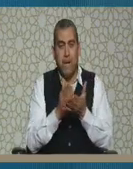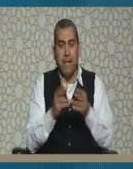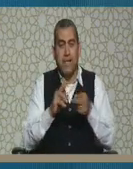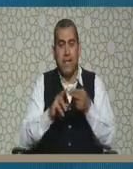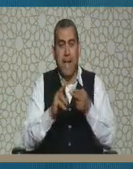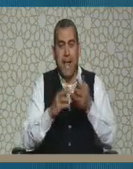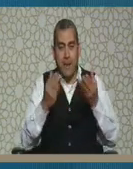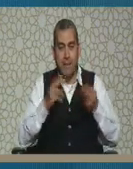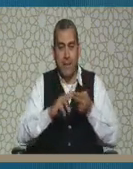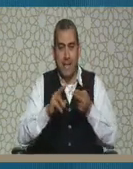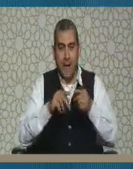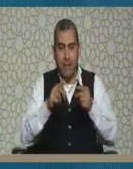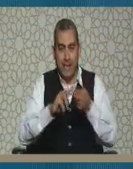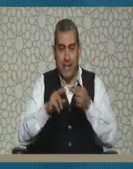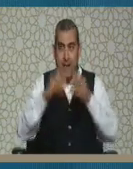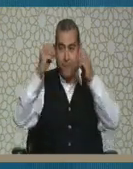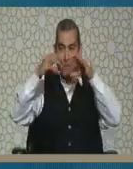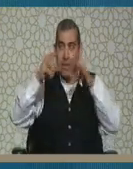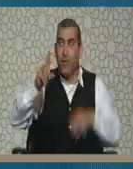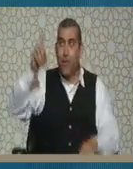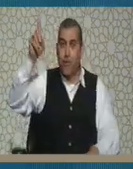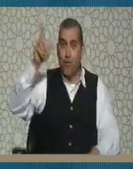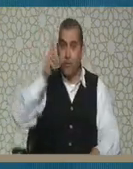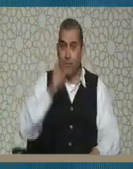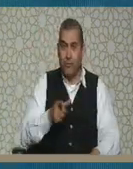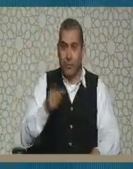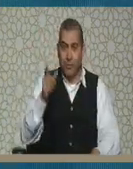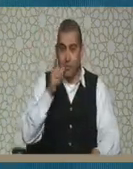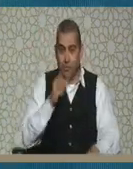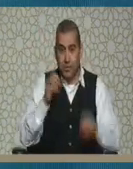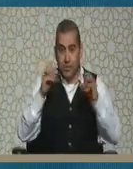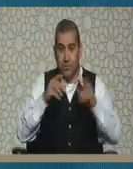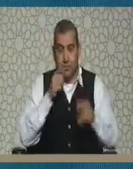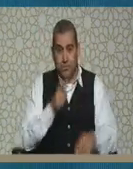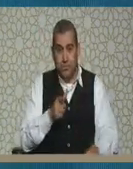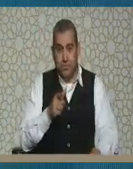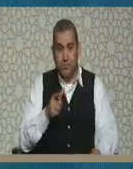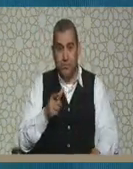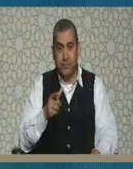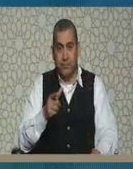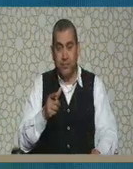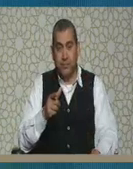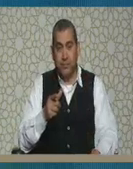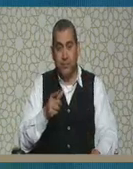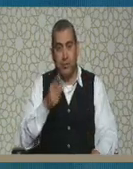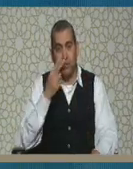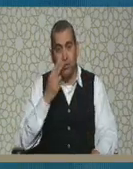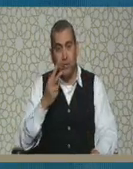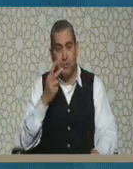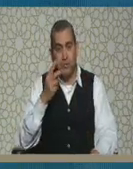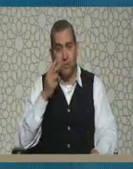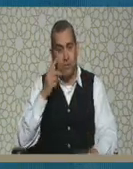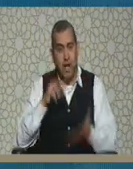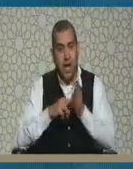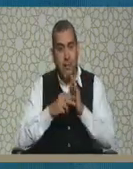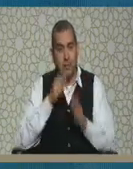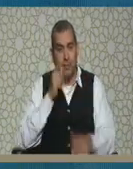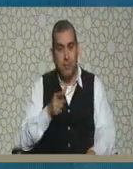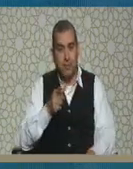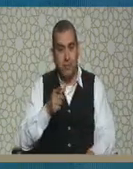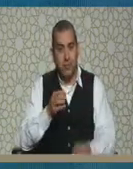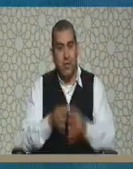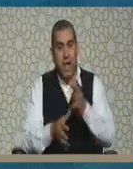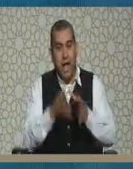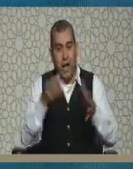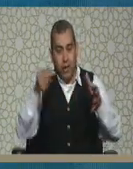بتاعنا سلام الفضل الرباني ظهر اهو ولو لاحظت ايه اللي حاصل ما كانش الكلام